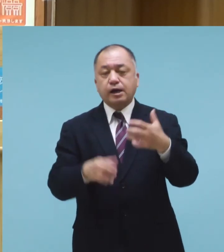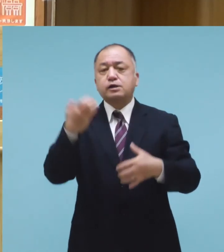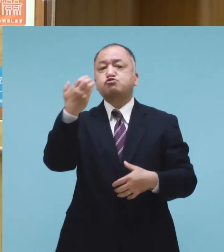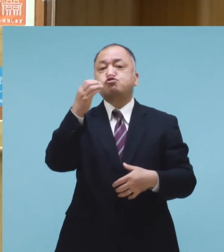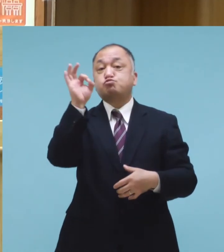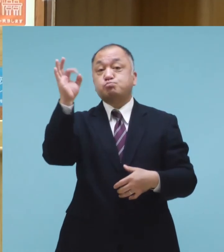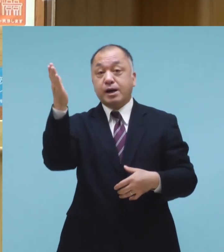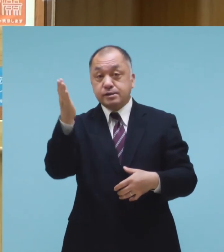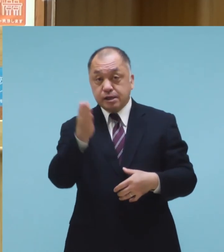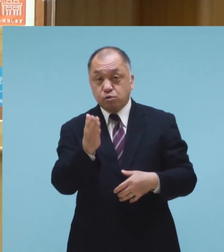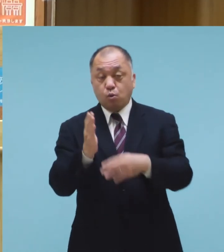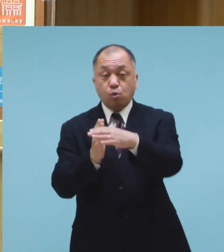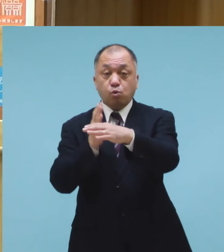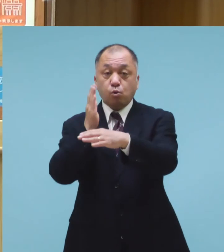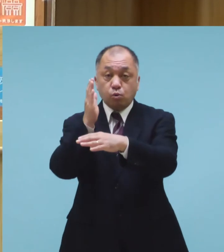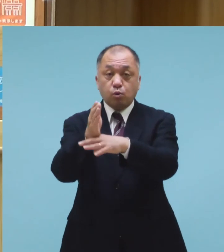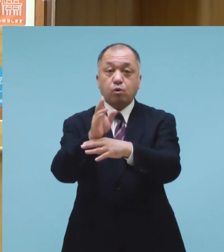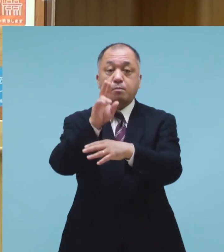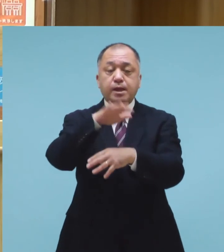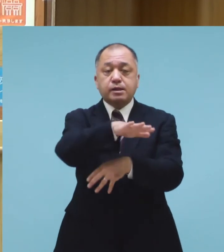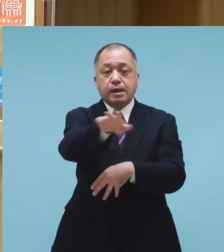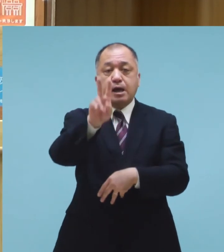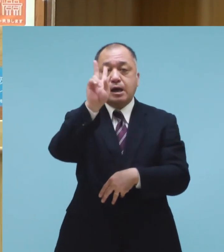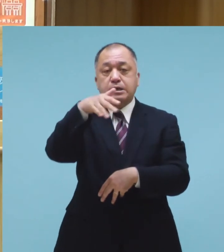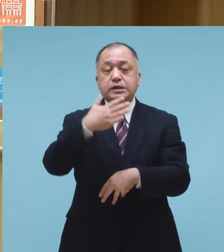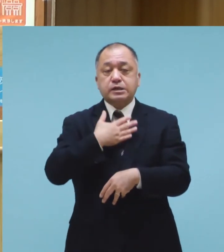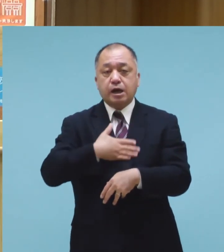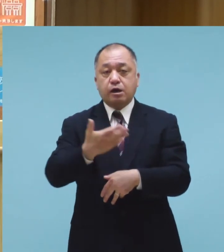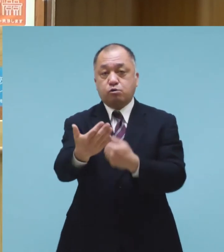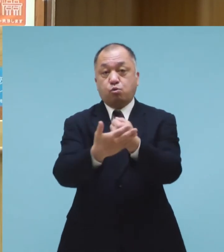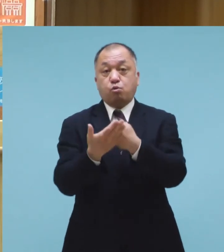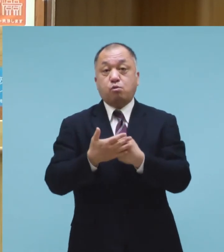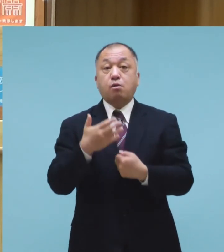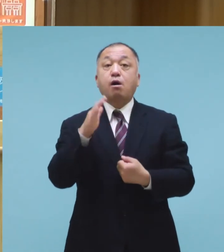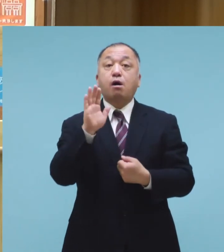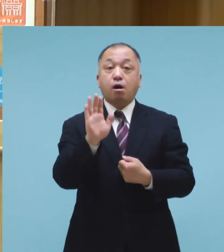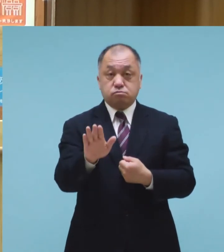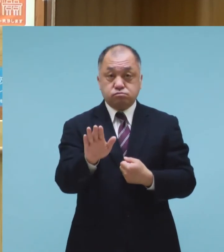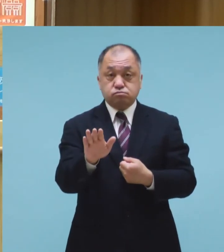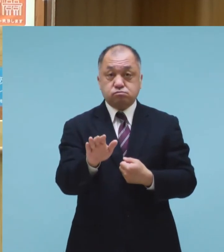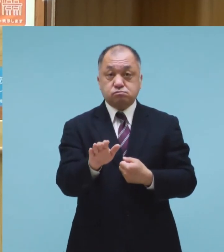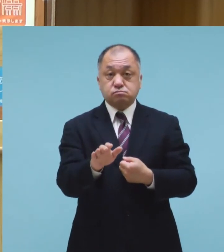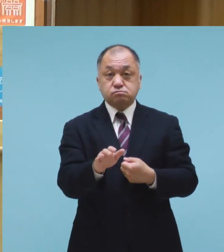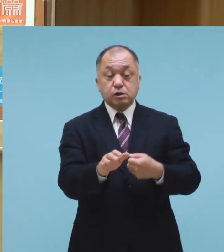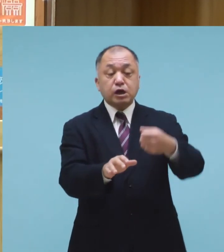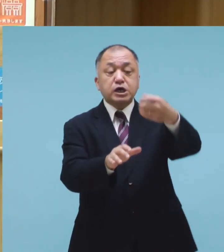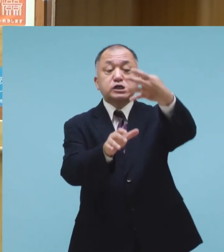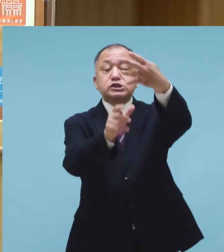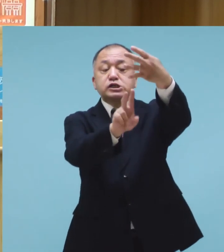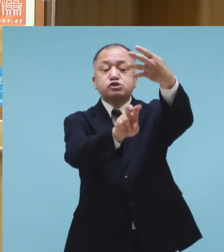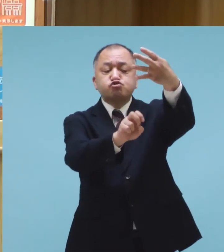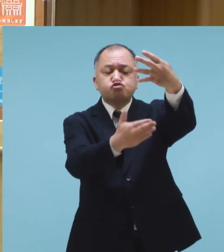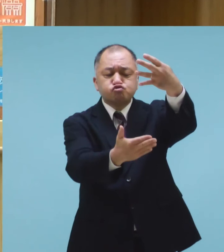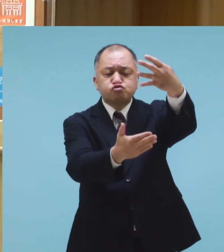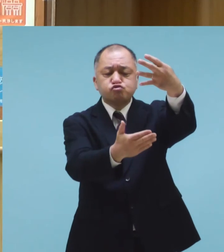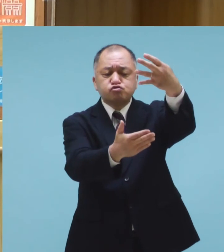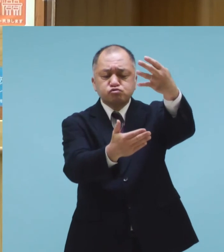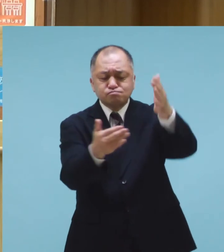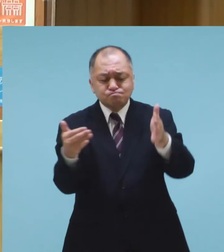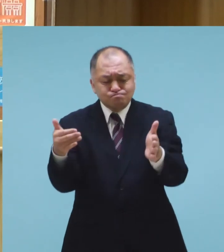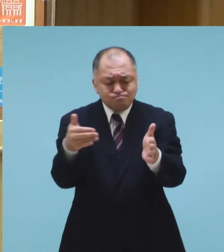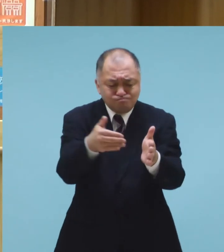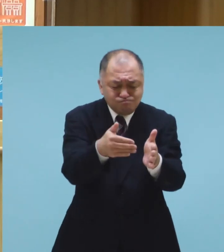さんご理解ご協力いただいています。これは29日遅くても29日ってお願いしている中で27日の時点